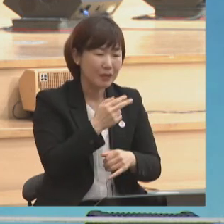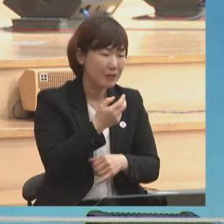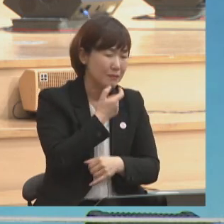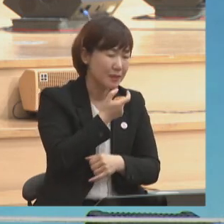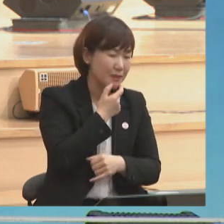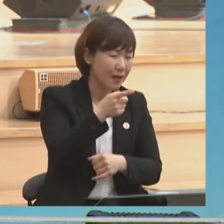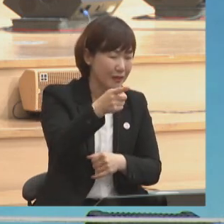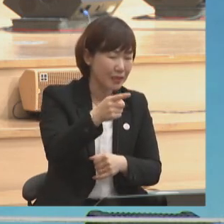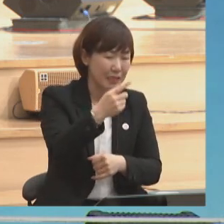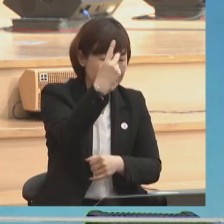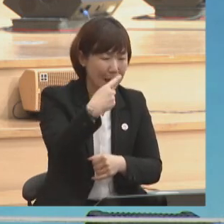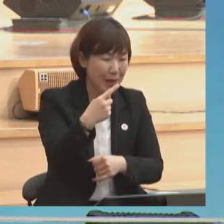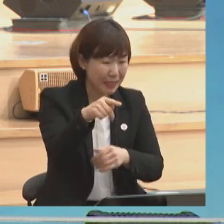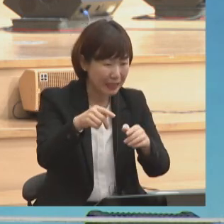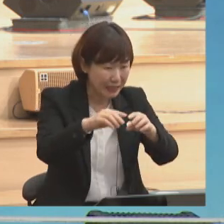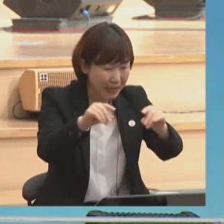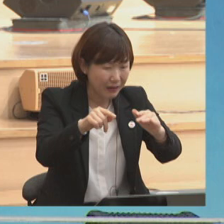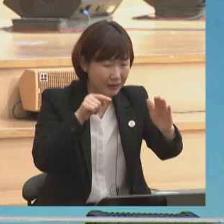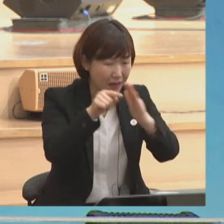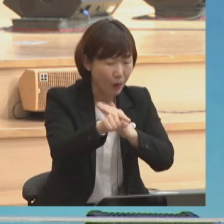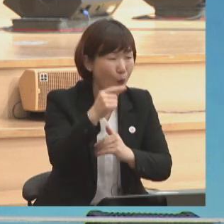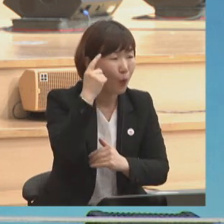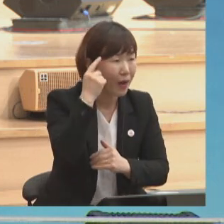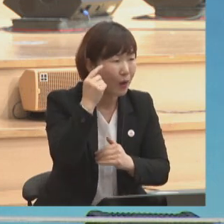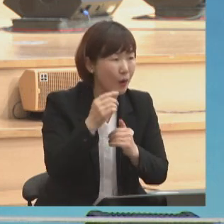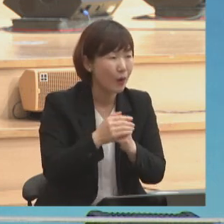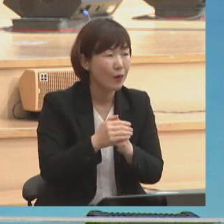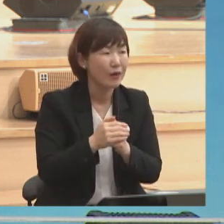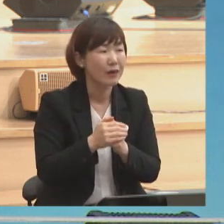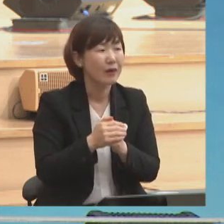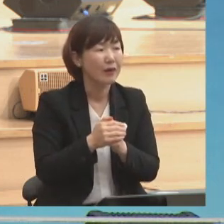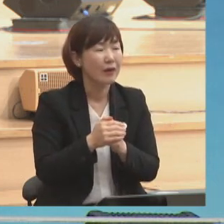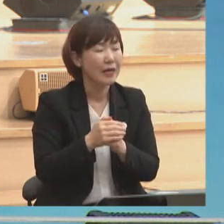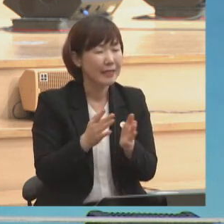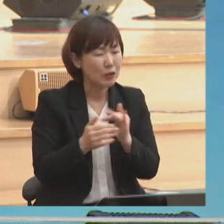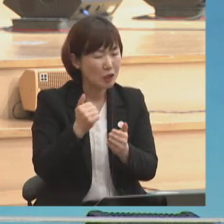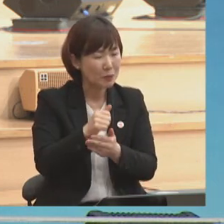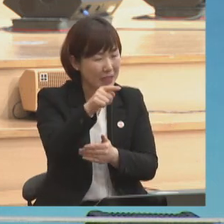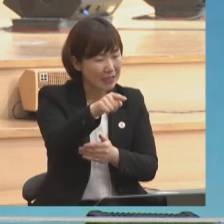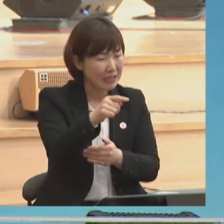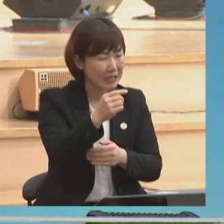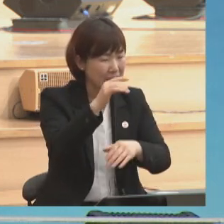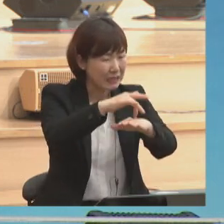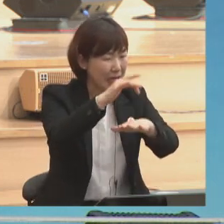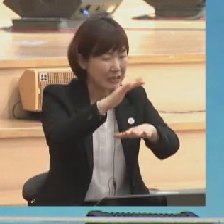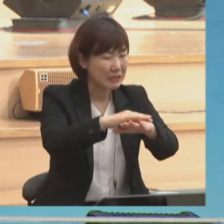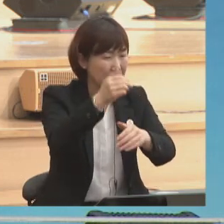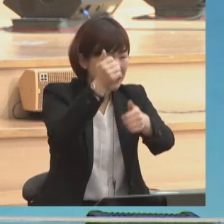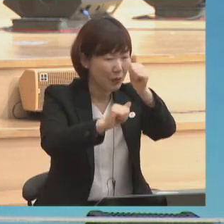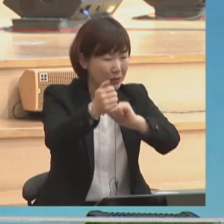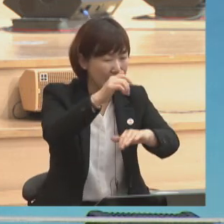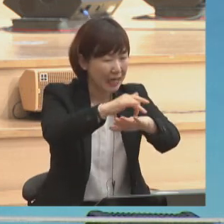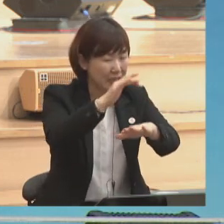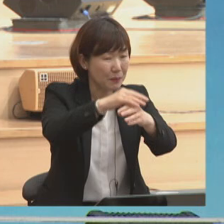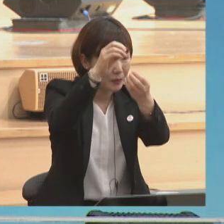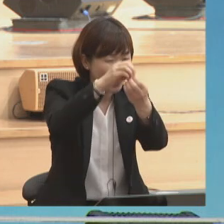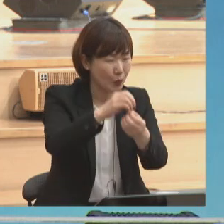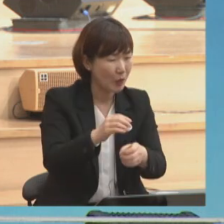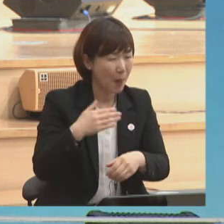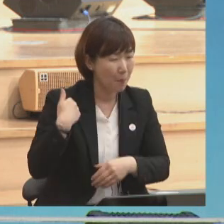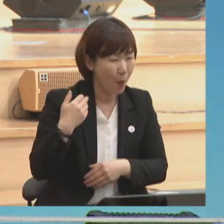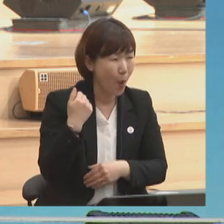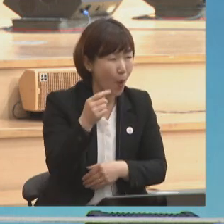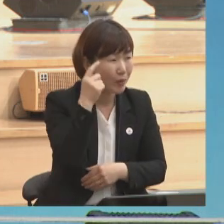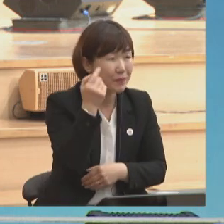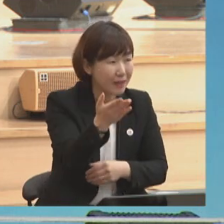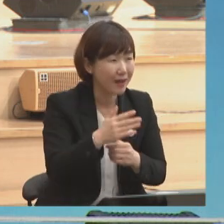아무래도 예수님이 당시의 관습을 몰라서 그런 것 같다. 1번. 2번.